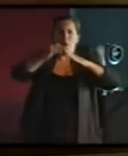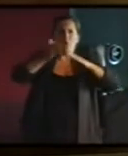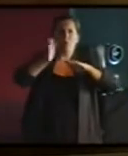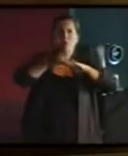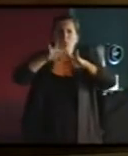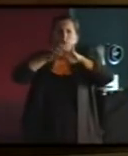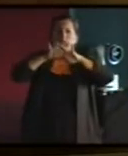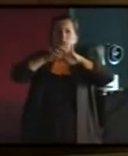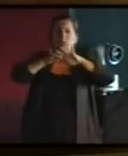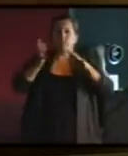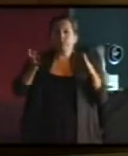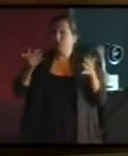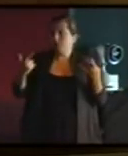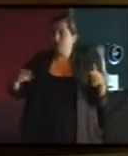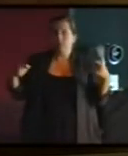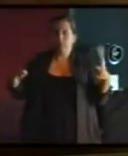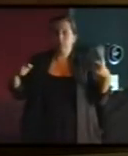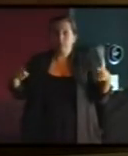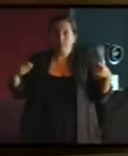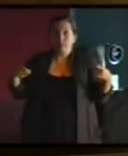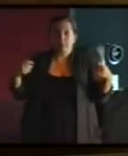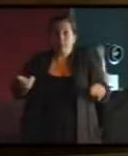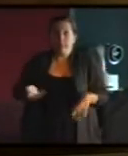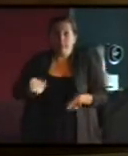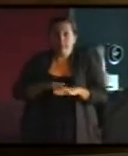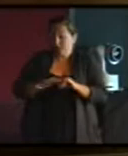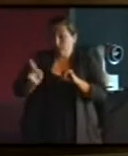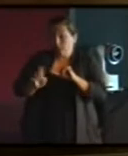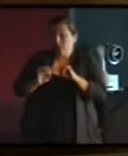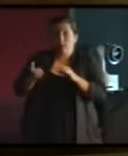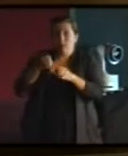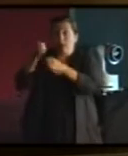qui est assez lâche, où on construit des objets. Et